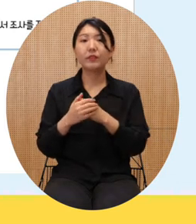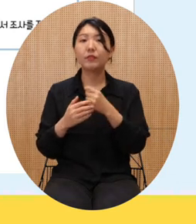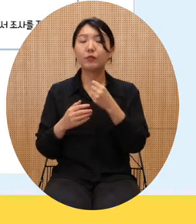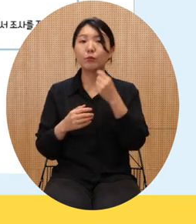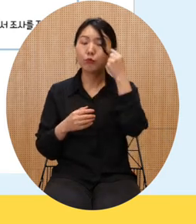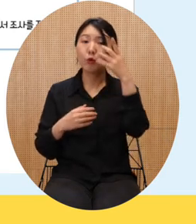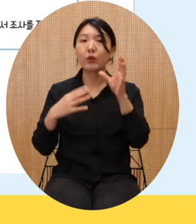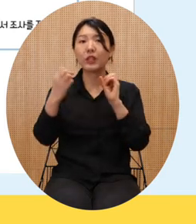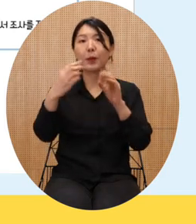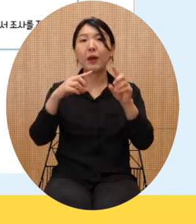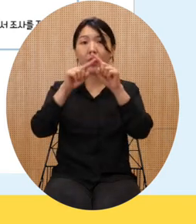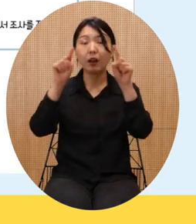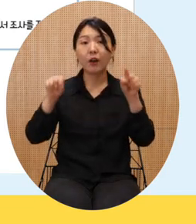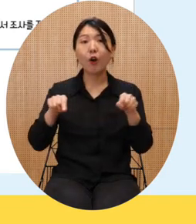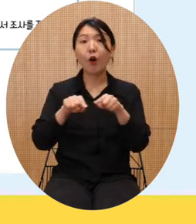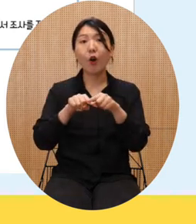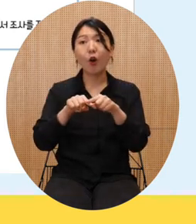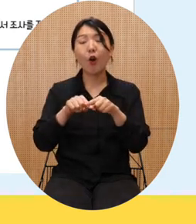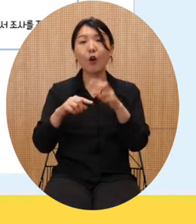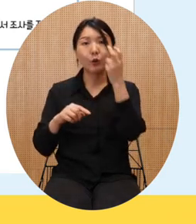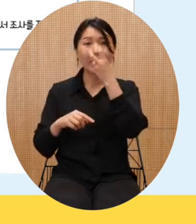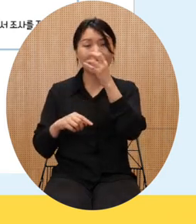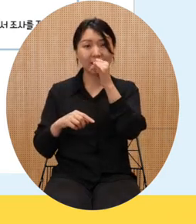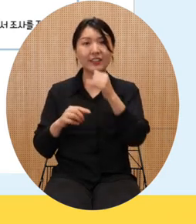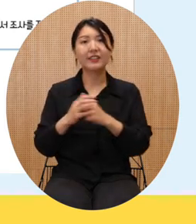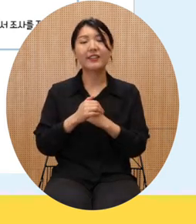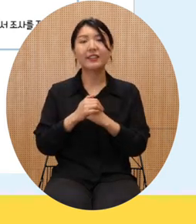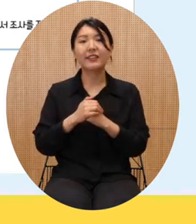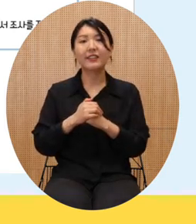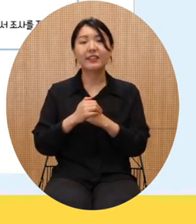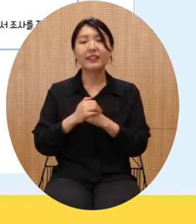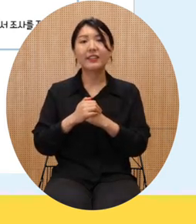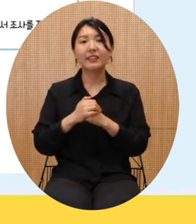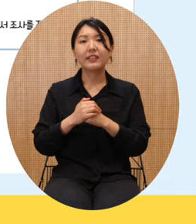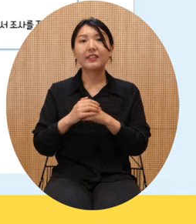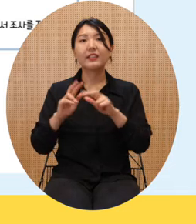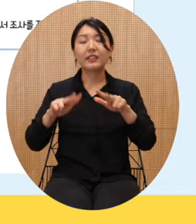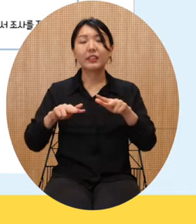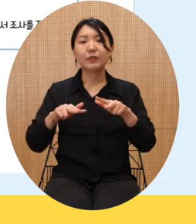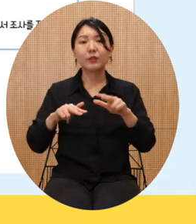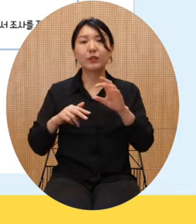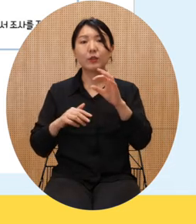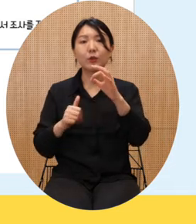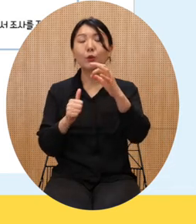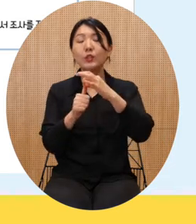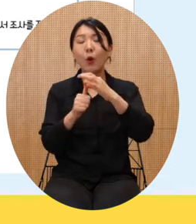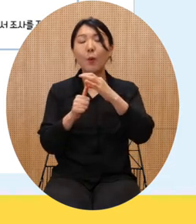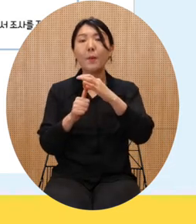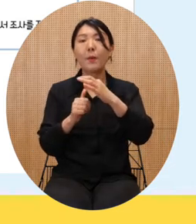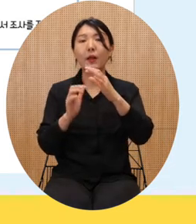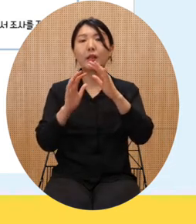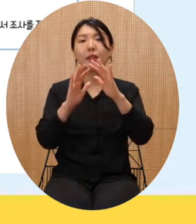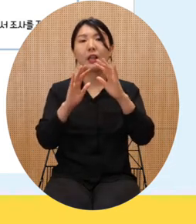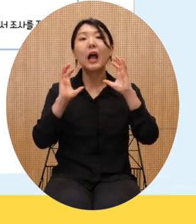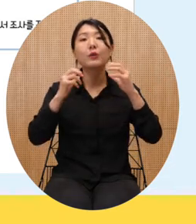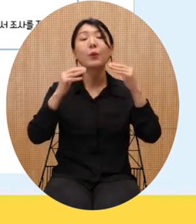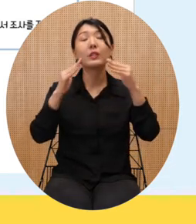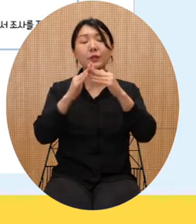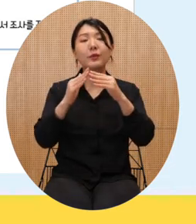그래서 설문조사를 저희가 진행을 한 건데 지금 시흥형 주거비 지원을 받고 있는 아동가구에